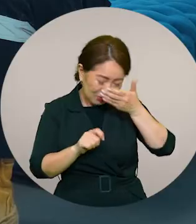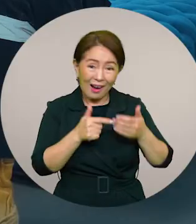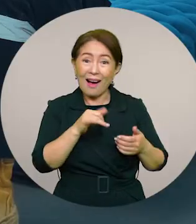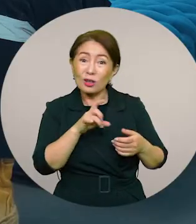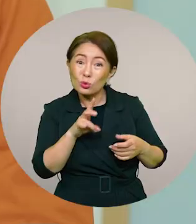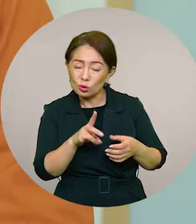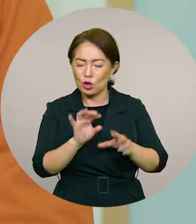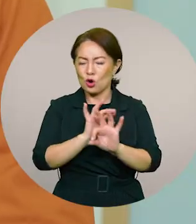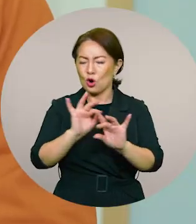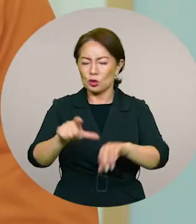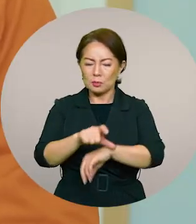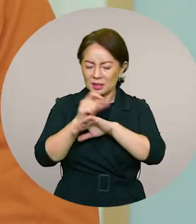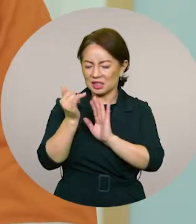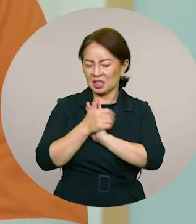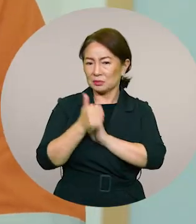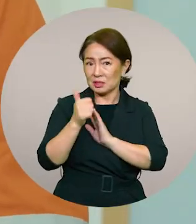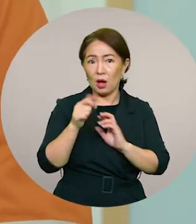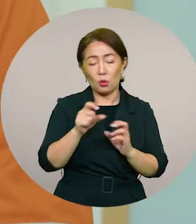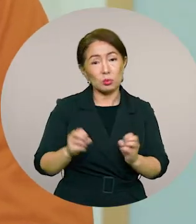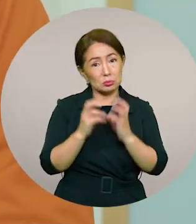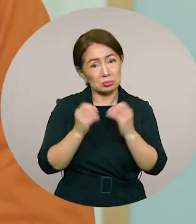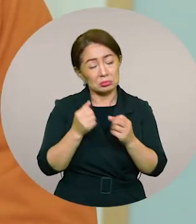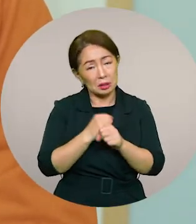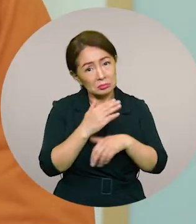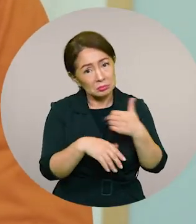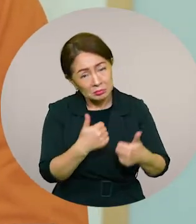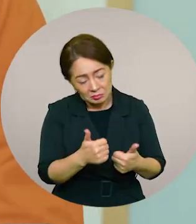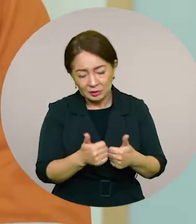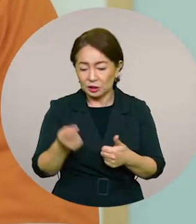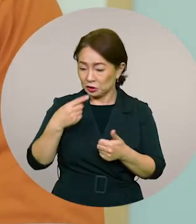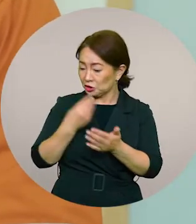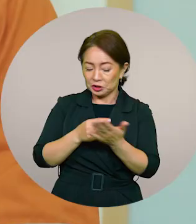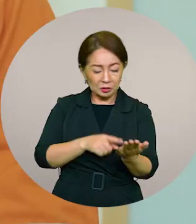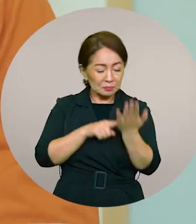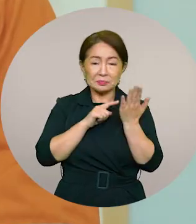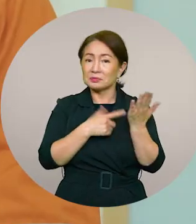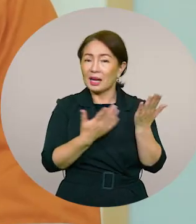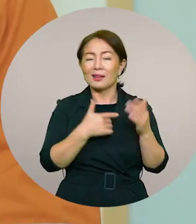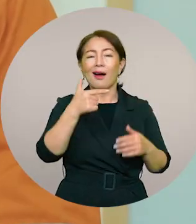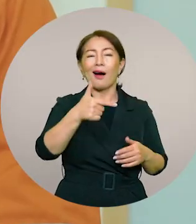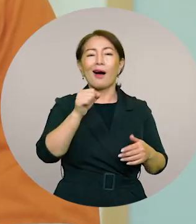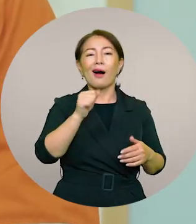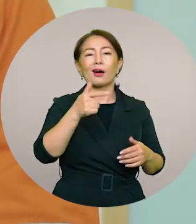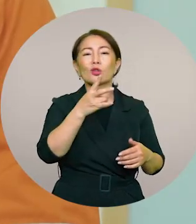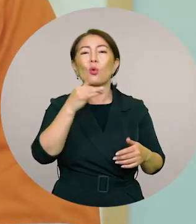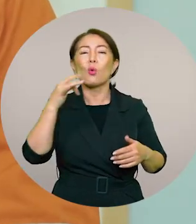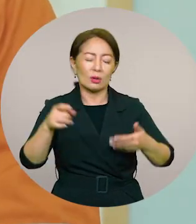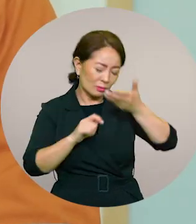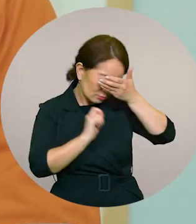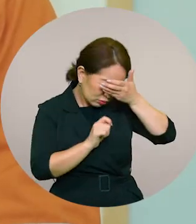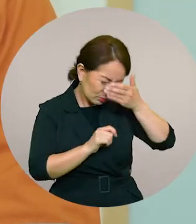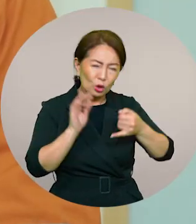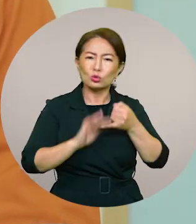олон мэрэгжилтнүүд одоо ур чадвартай гагнуурчд бий болж байна. Тэрний одоо гол илэрхийлэл нь одоо гагнуурын одоо